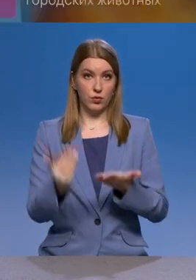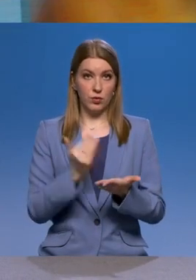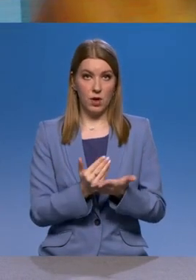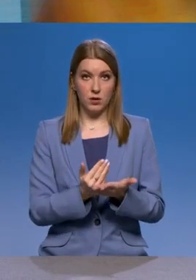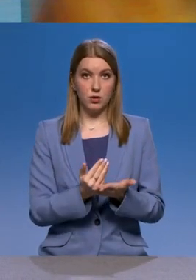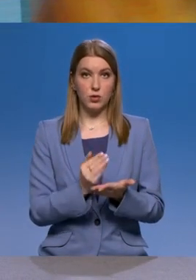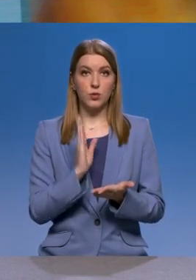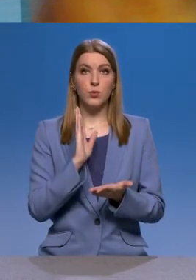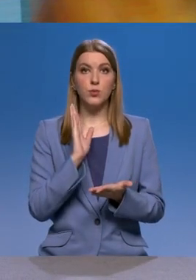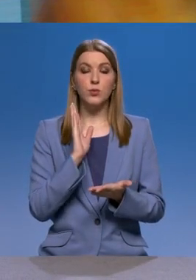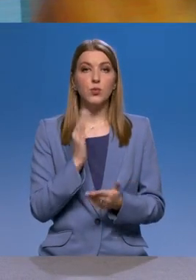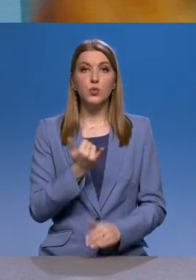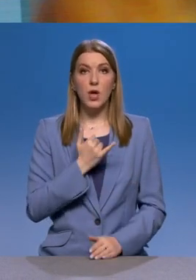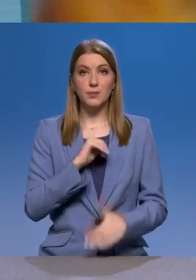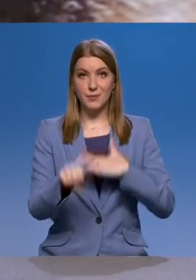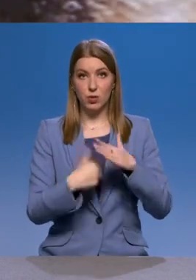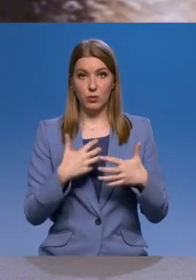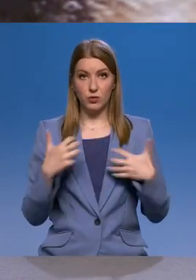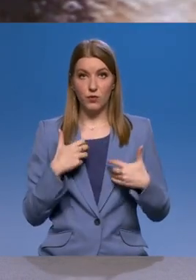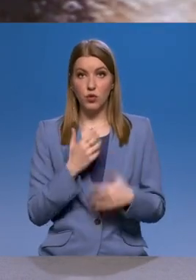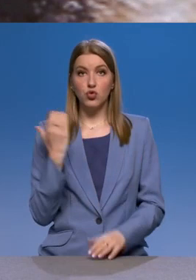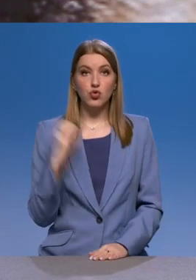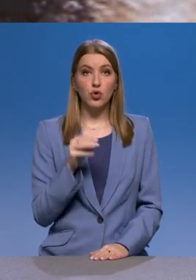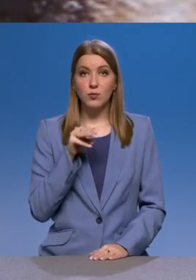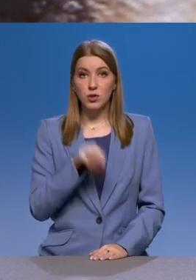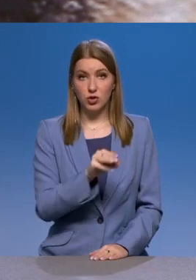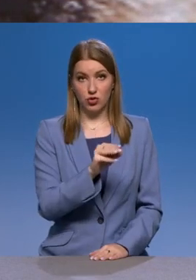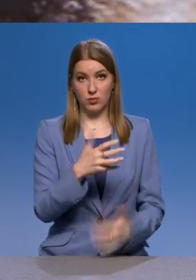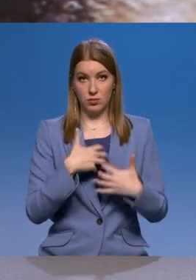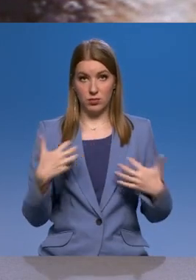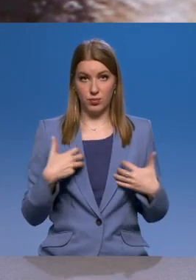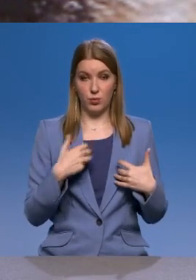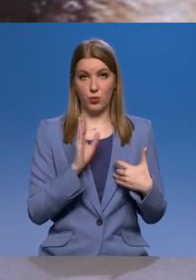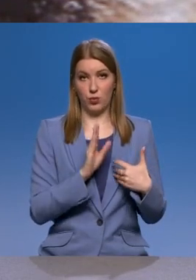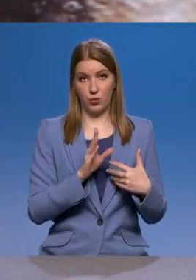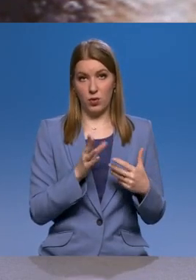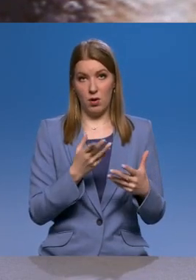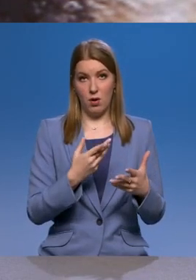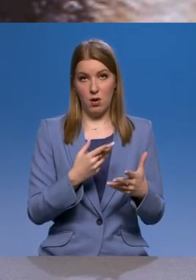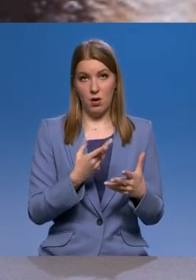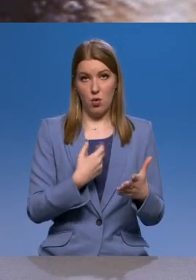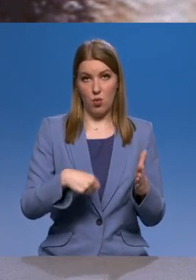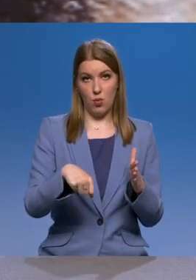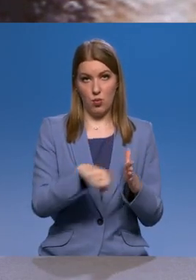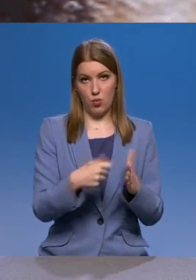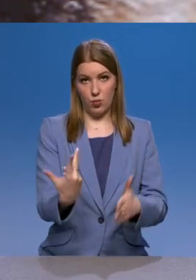эвтаназировать тысячами, сотнями тысяч. Ваш взгляд на эту проблему хочется узнать. В какой плоскости лежит решение, по-вашему?